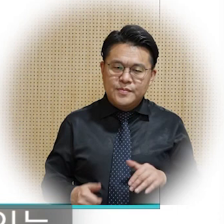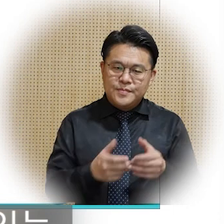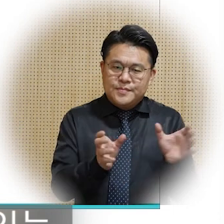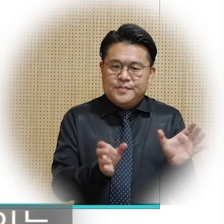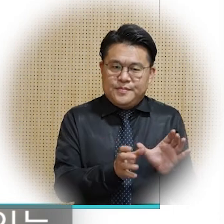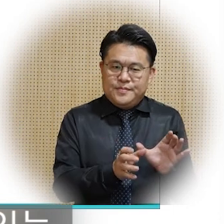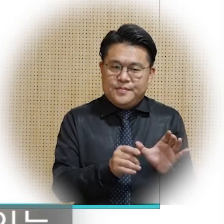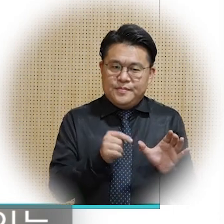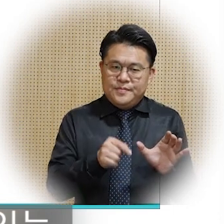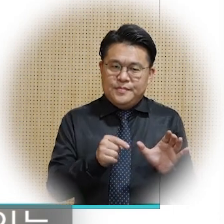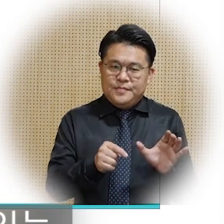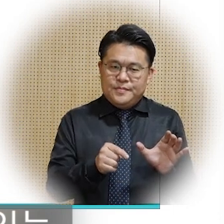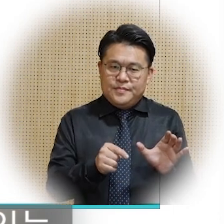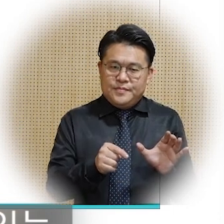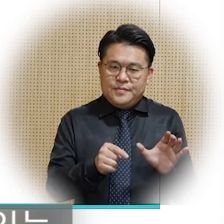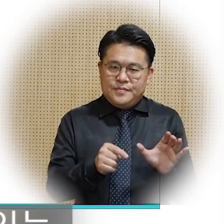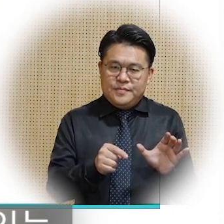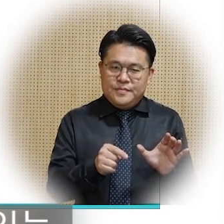그 당시에